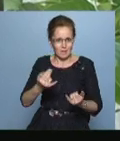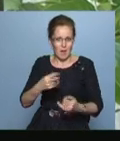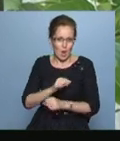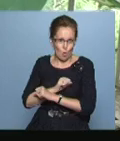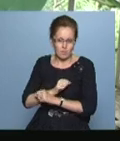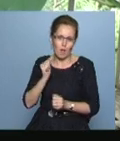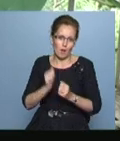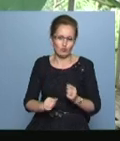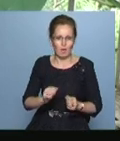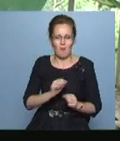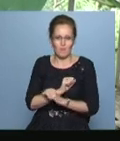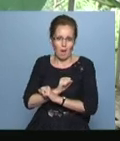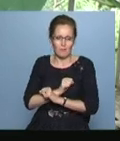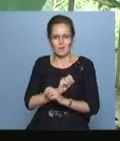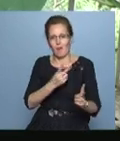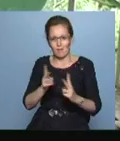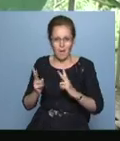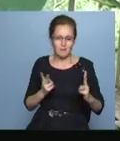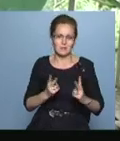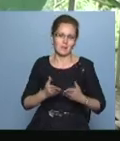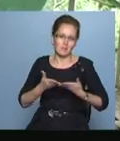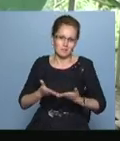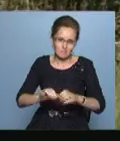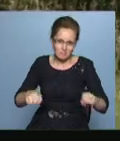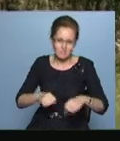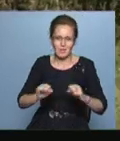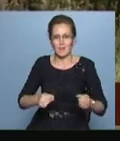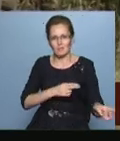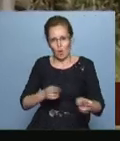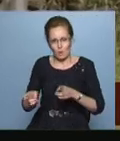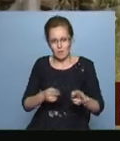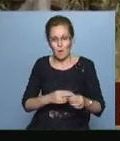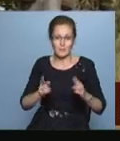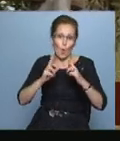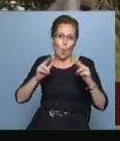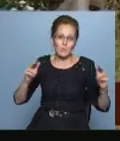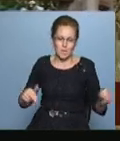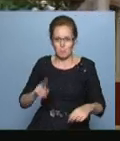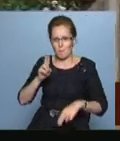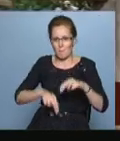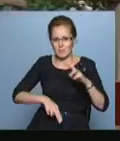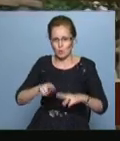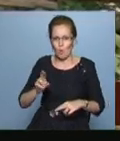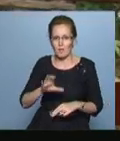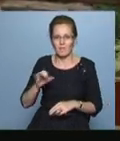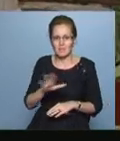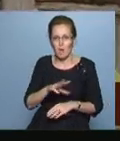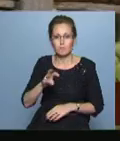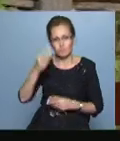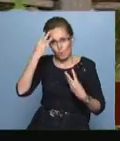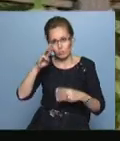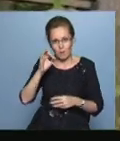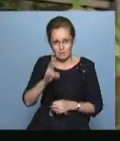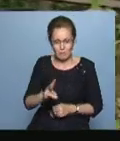с танцами, летом катаниями на лодках, а зимой на коньках. Усадьба построена в стиле модерн, построена на совесть. Пережила